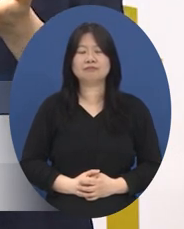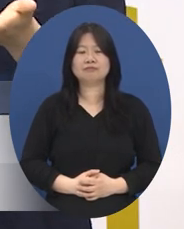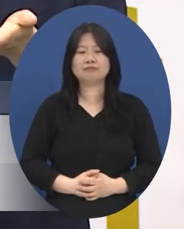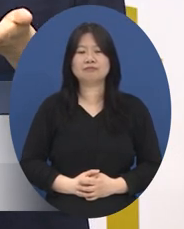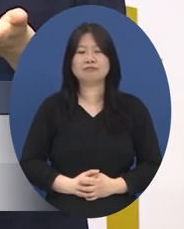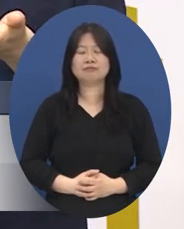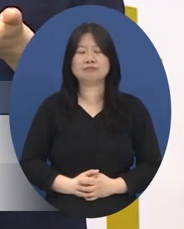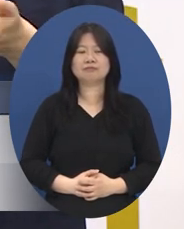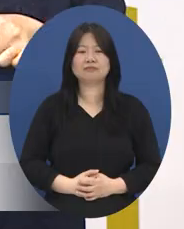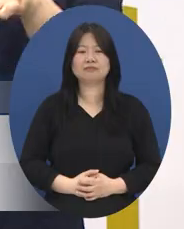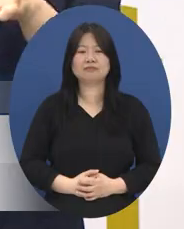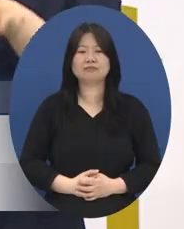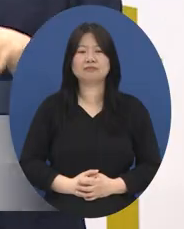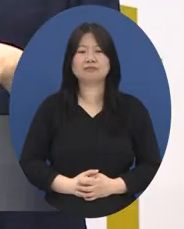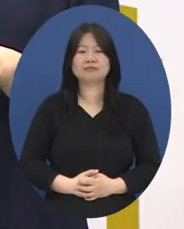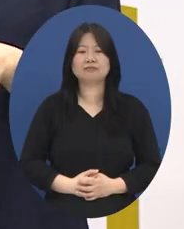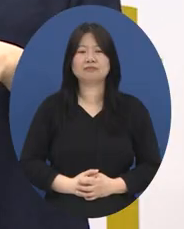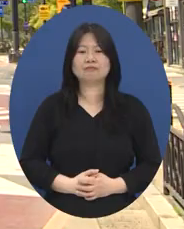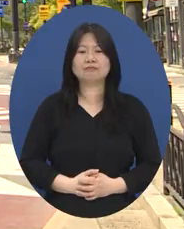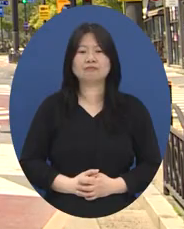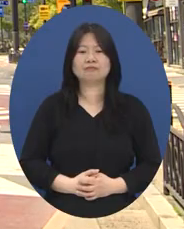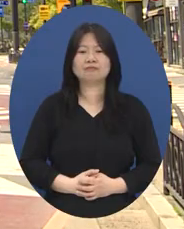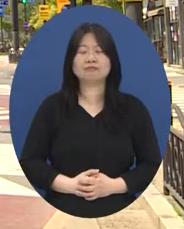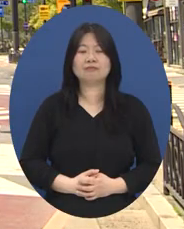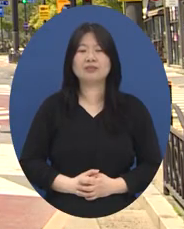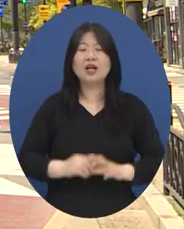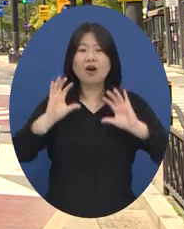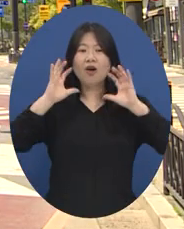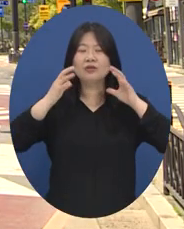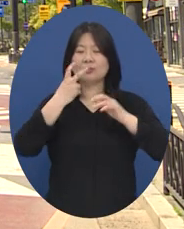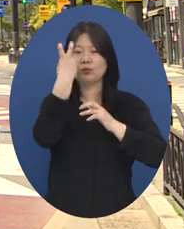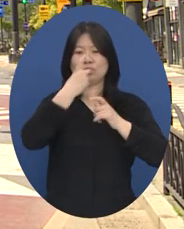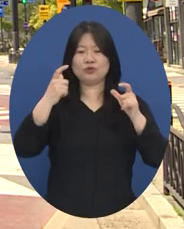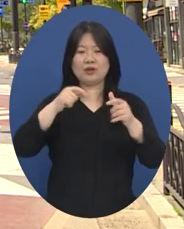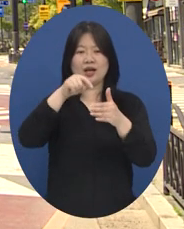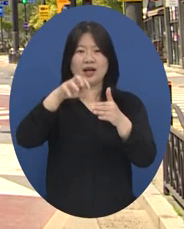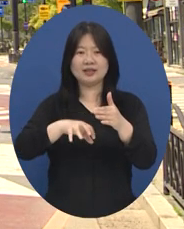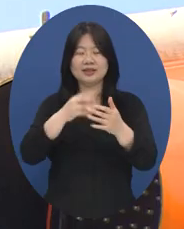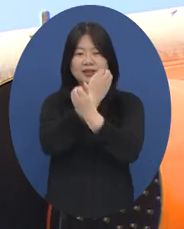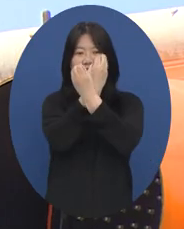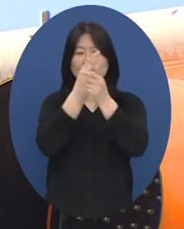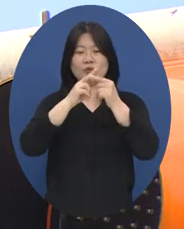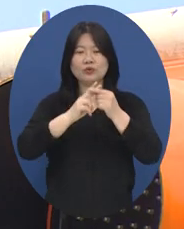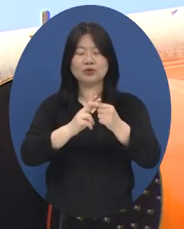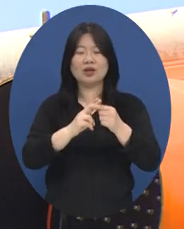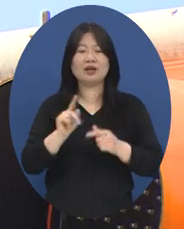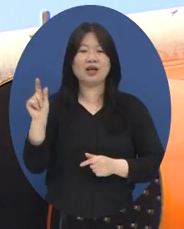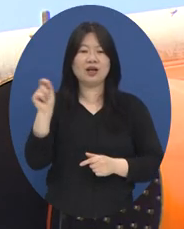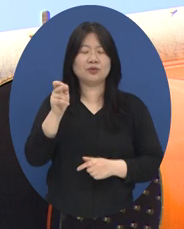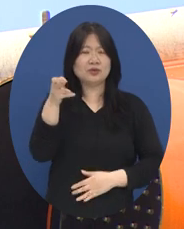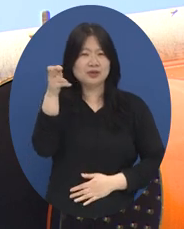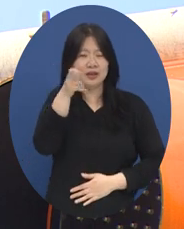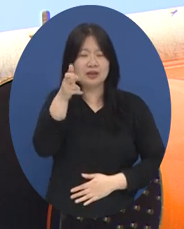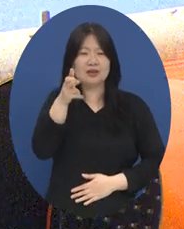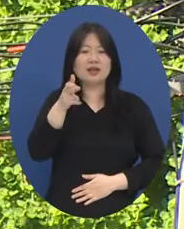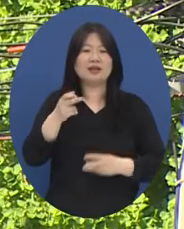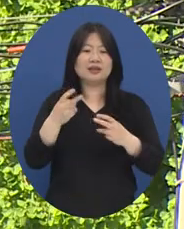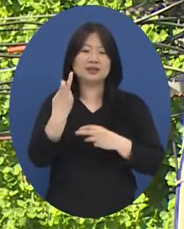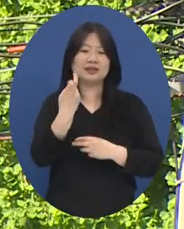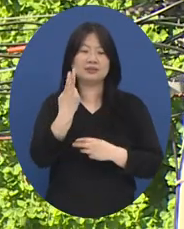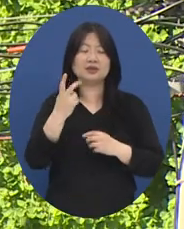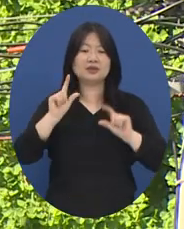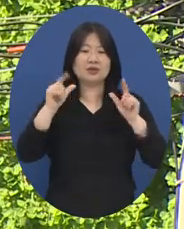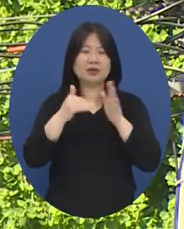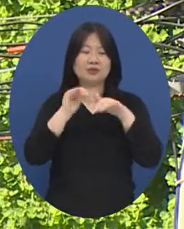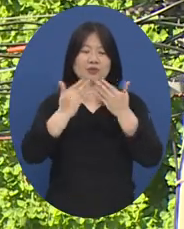540 개 소 를 설치하겠습니다 어린이보호구역 아내 신호등과 과속 단속 카메라를 22년 까지